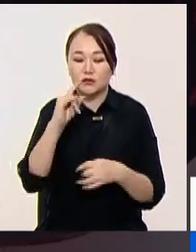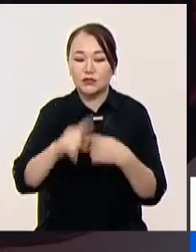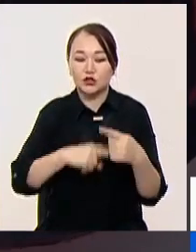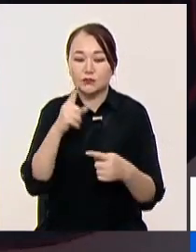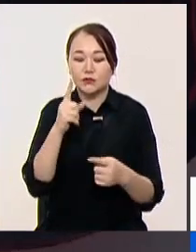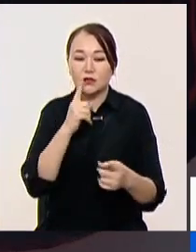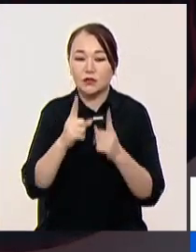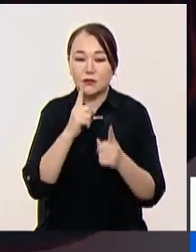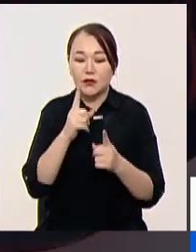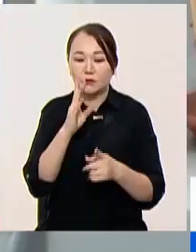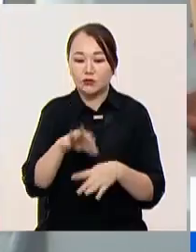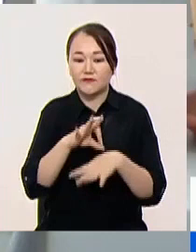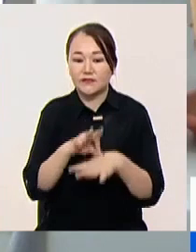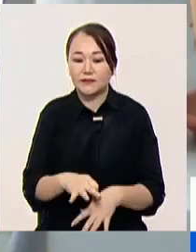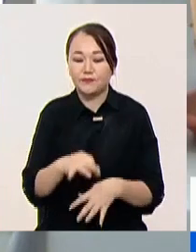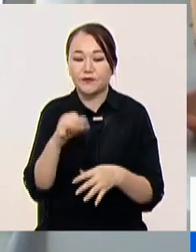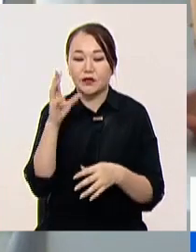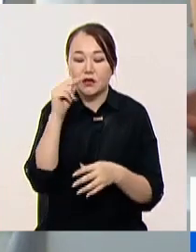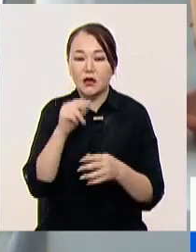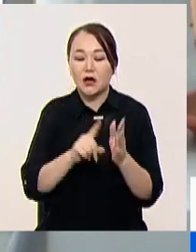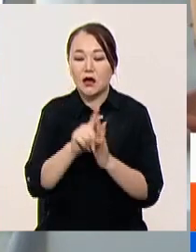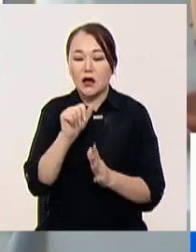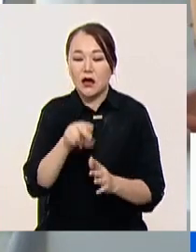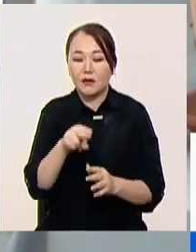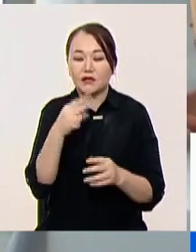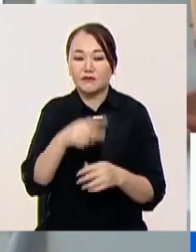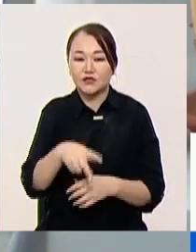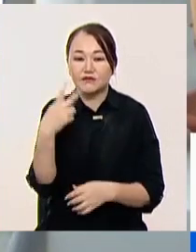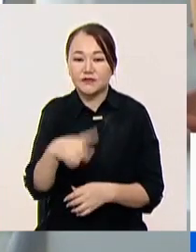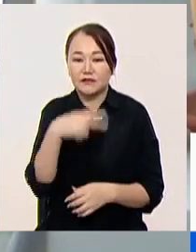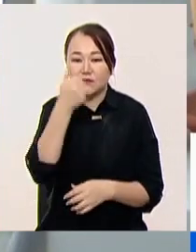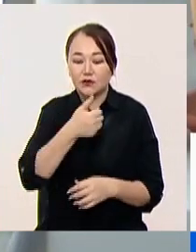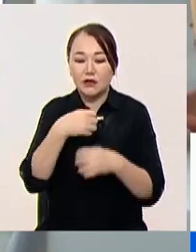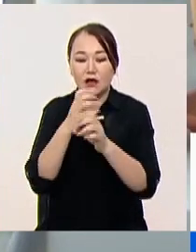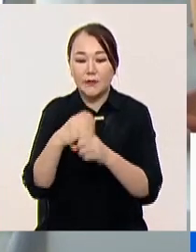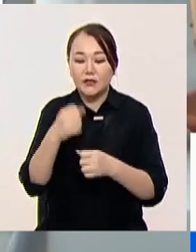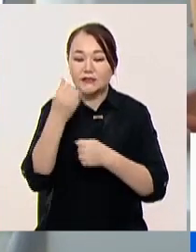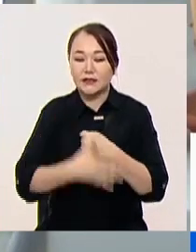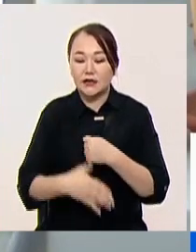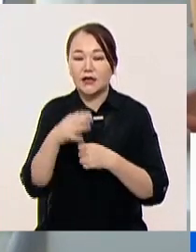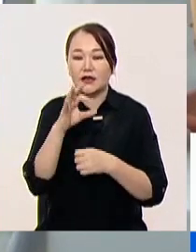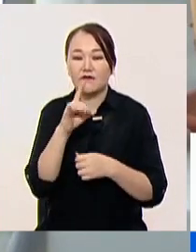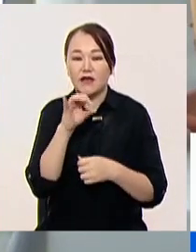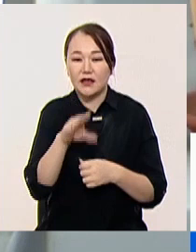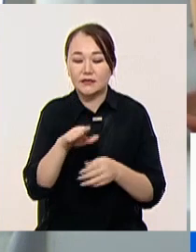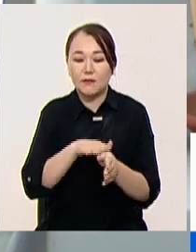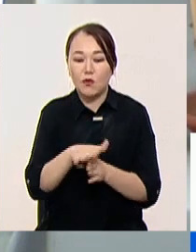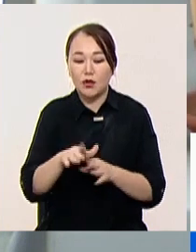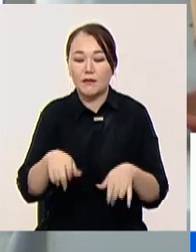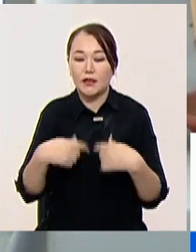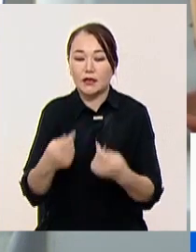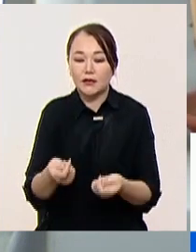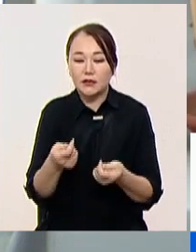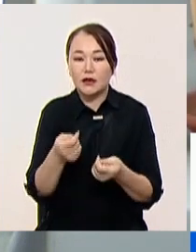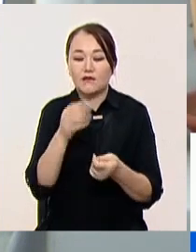заседании в Минске с Апреля 2020 года лаборатория Центральная референс полностью передана